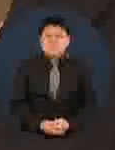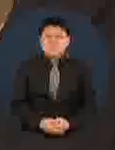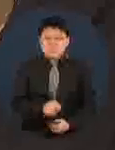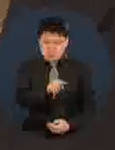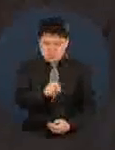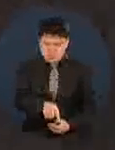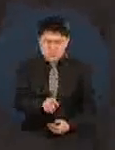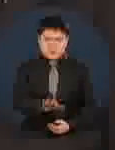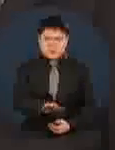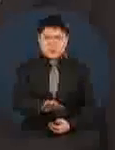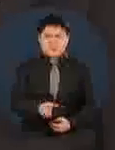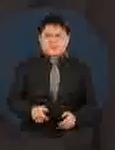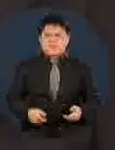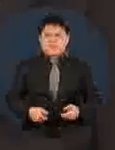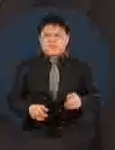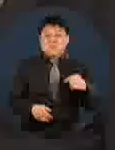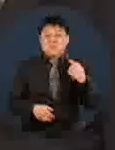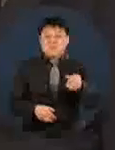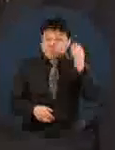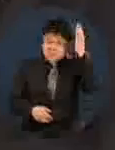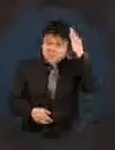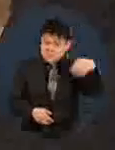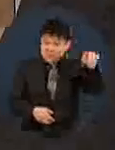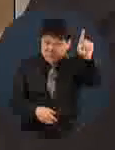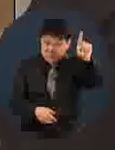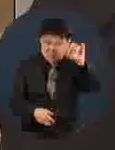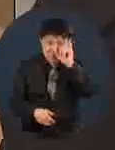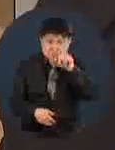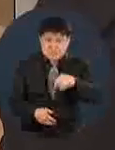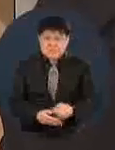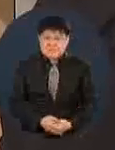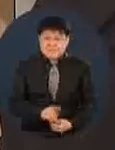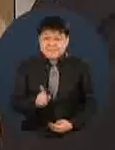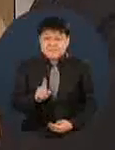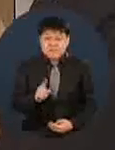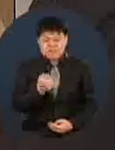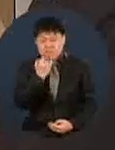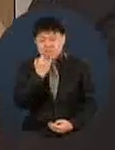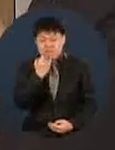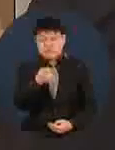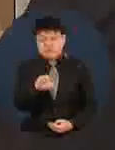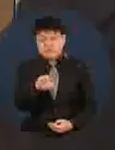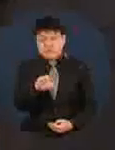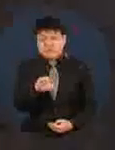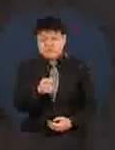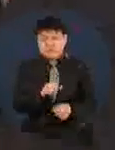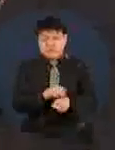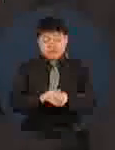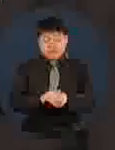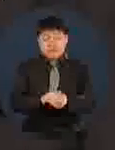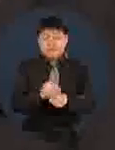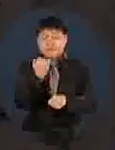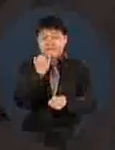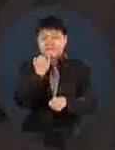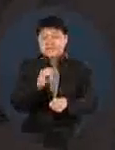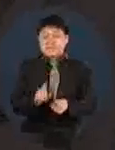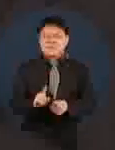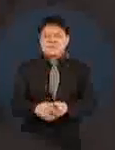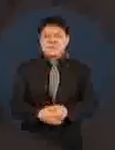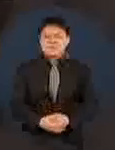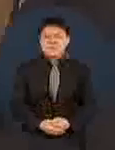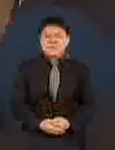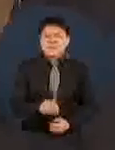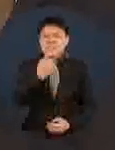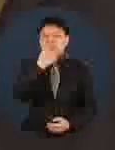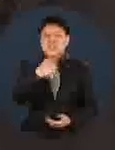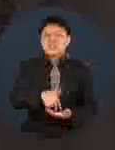됩니다. 그리고 여기에 걸쳐가면 여기 뒷문이 닫혀 있어서 상당히 그 모양이 이상형이 되니까 여기서는 이제